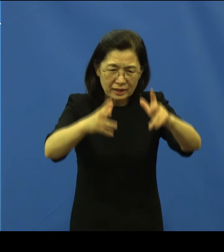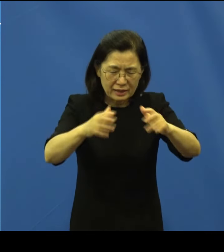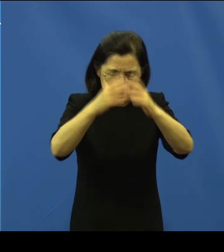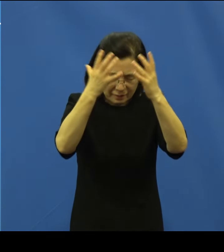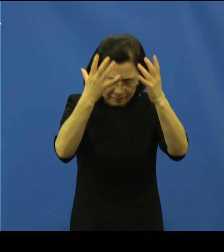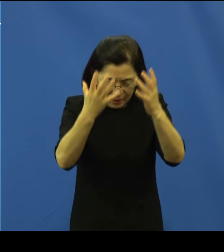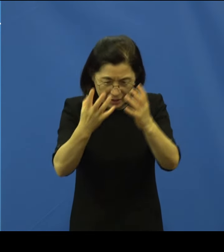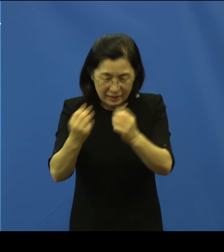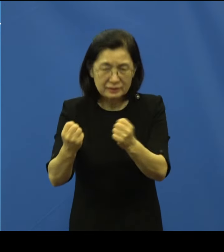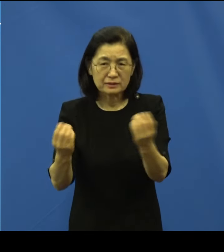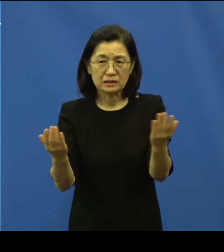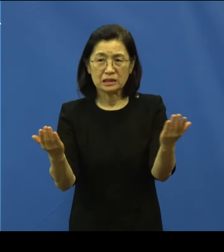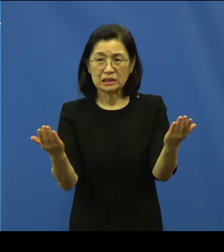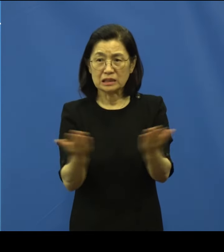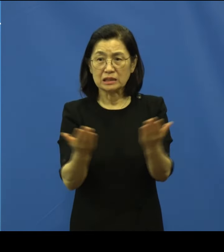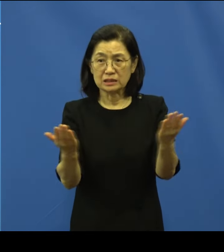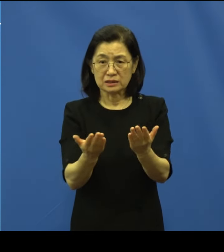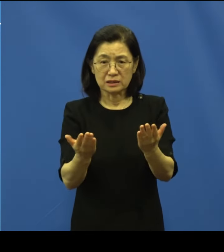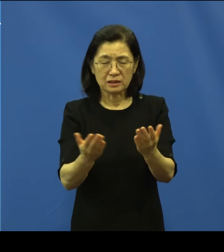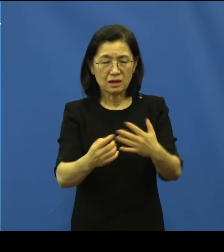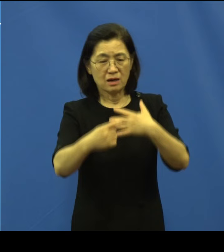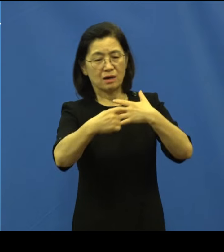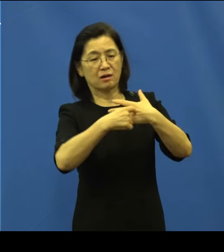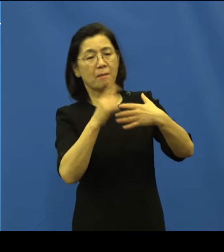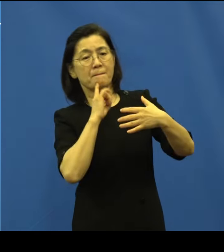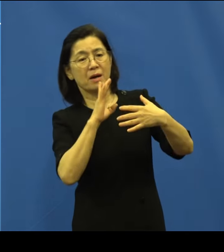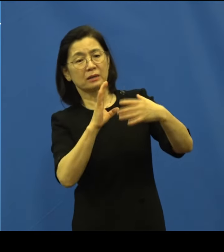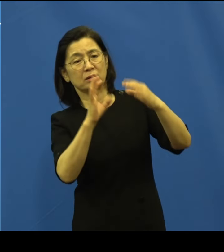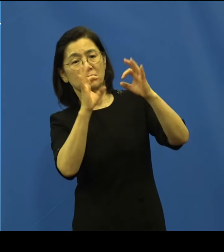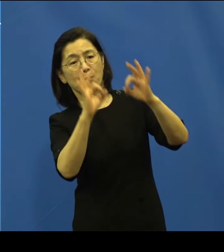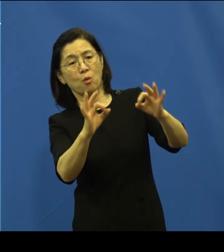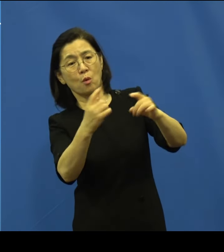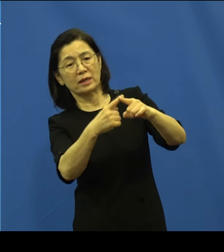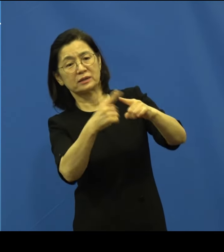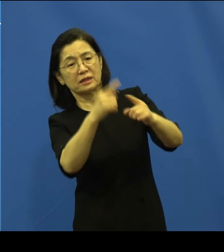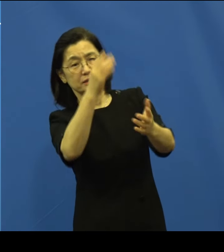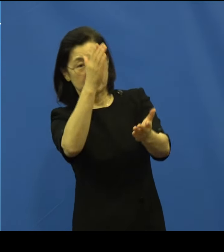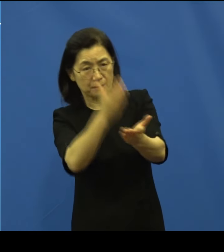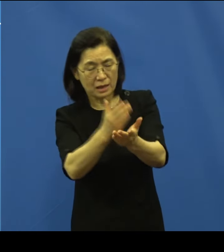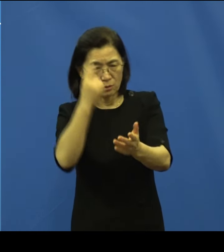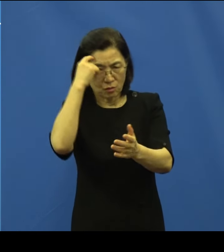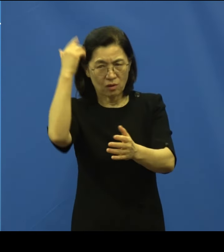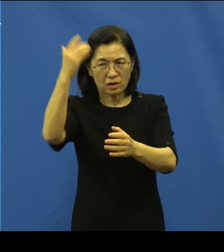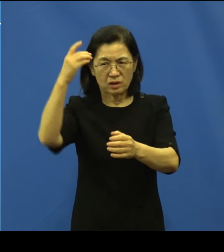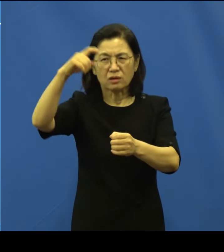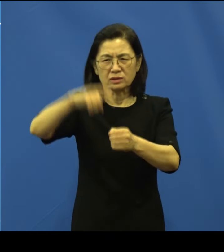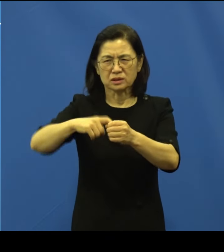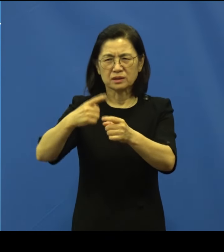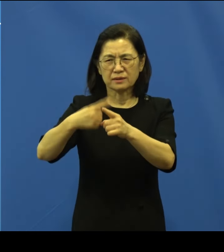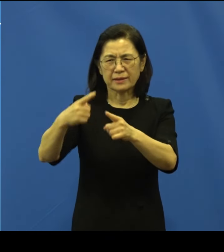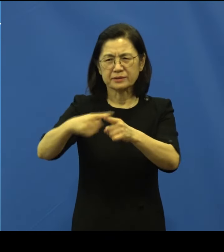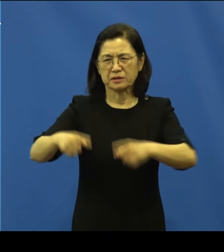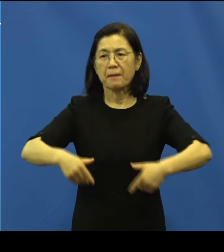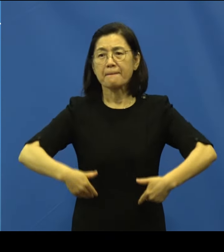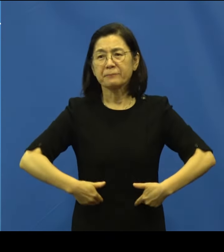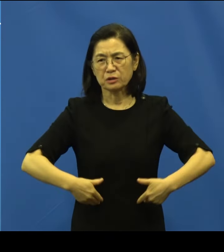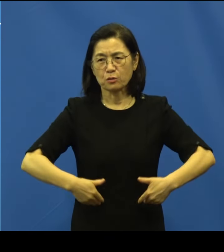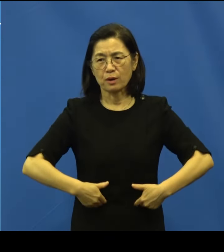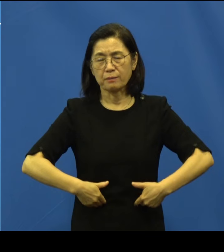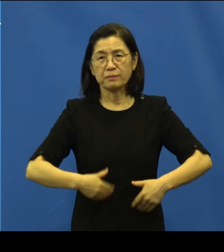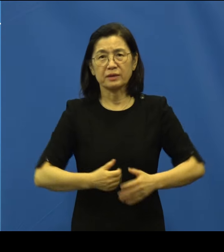많은 일들을 영적인 해석을 해야 되는데 이걸 보는 눈이 없는 거예요. 제가 이제 영적 전쟁에 대해서 에베소서나 이런